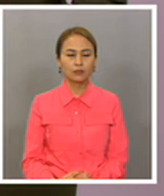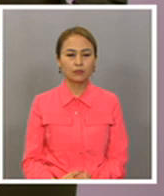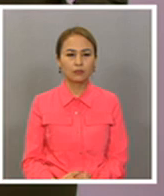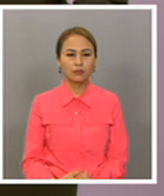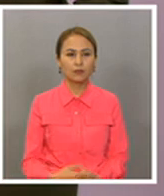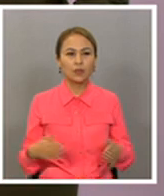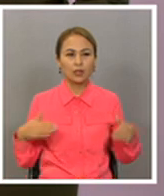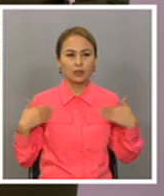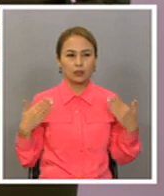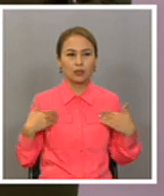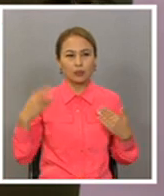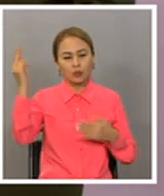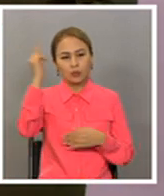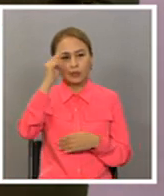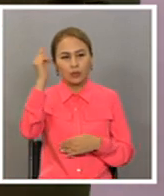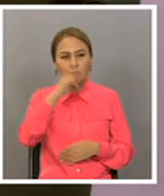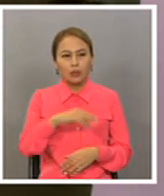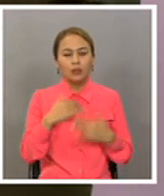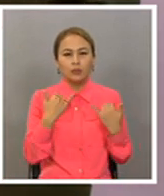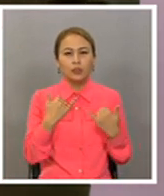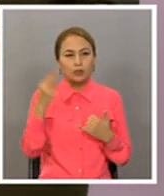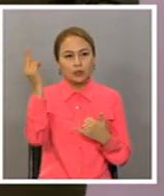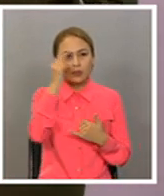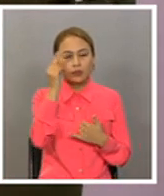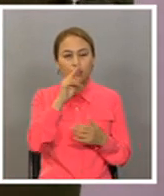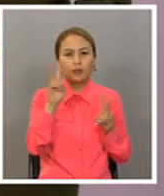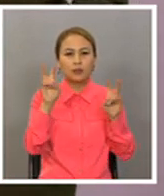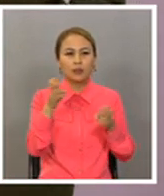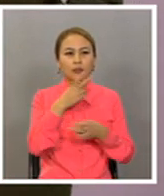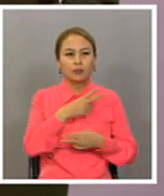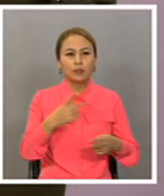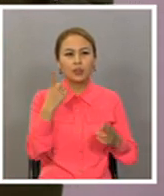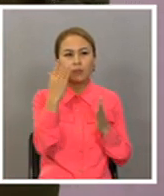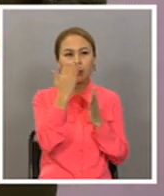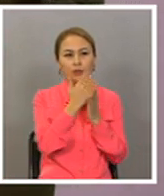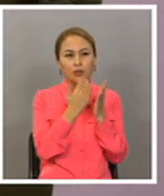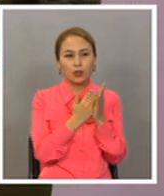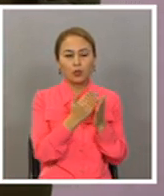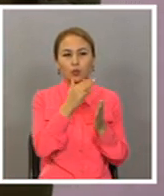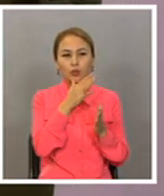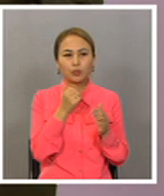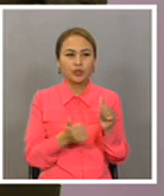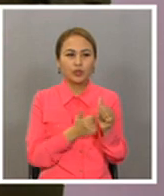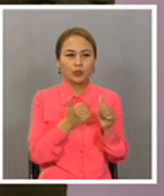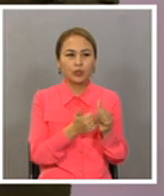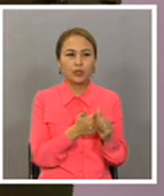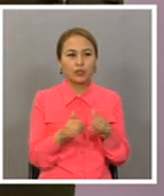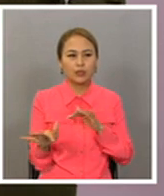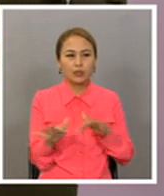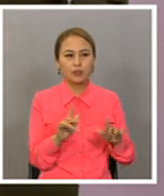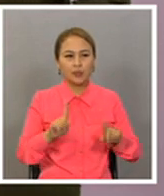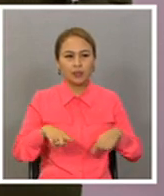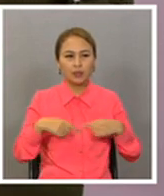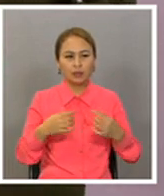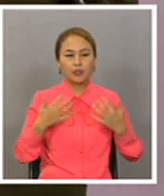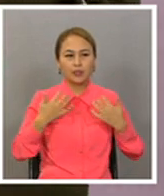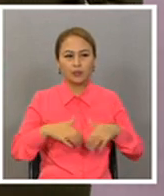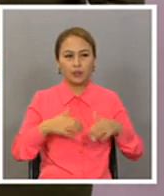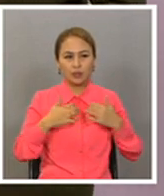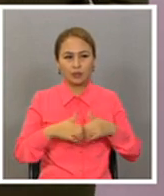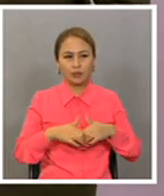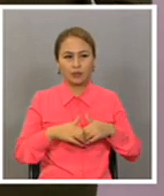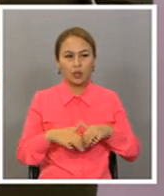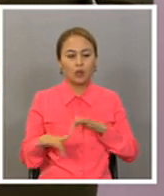Сәлеметсіңдер ме, оқушылар? Бүгінгі сабағымыздың тақырыбы бір бағыттағы қуып жету қозғалысына берілген